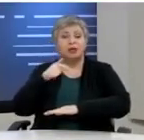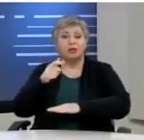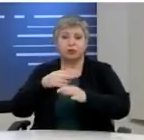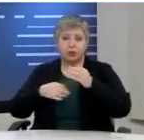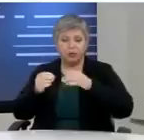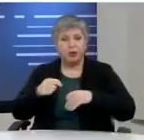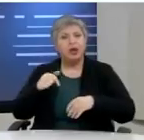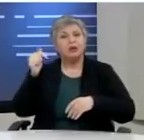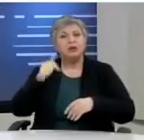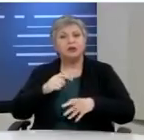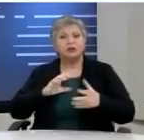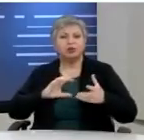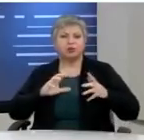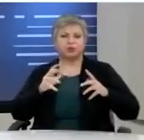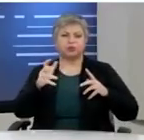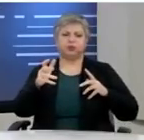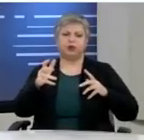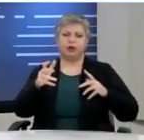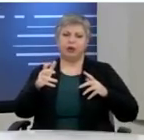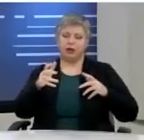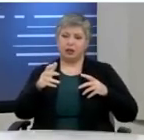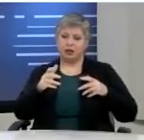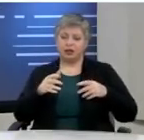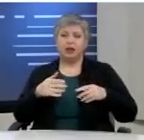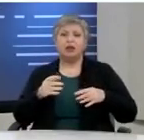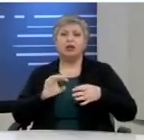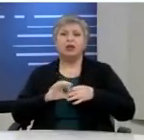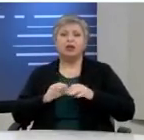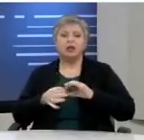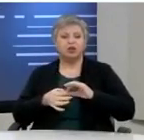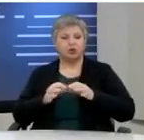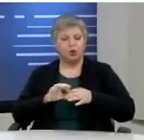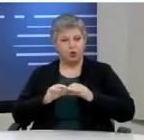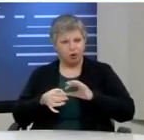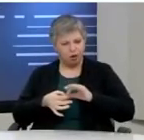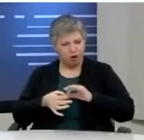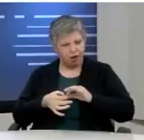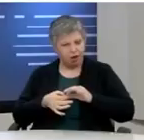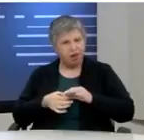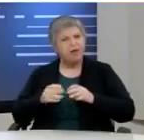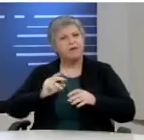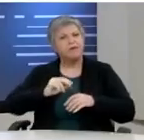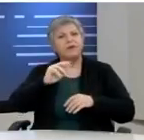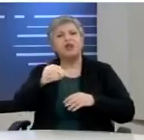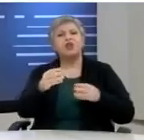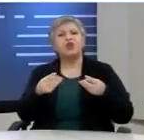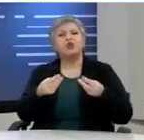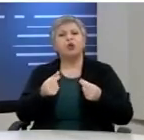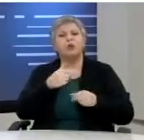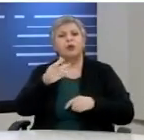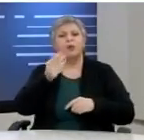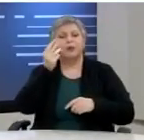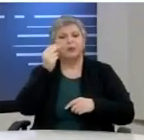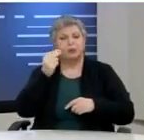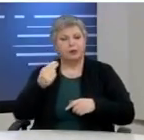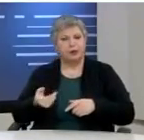παραχαράζοντας και αυτός όπως οι γειτονές μας, την ιστορία της δικιάς μας πολιτικής ζωής του τόπου, την